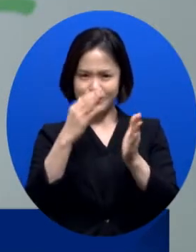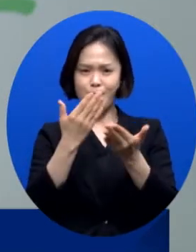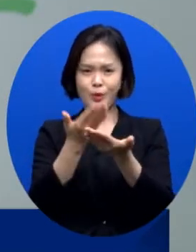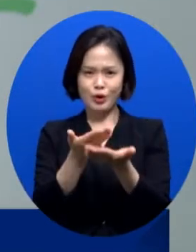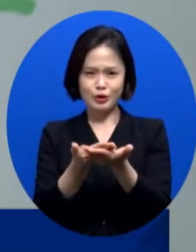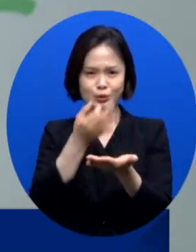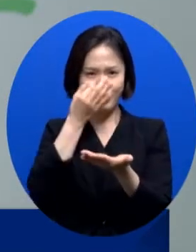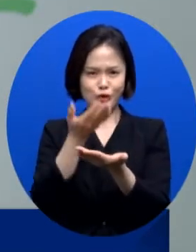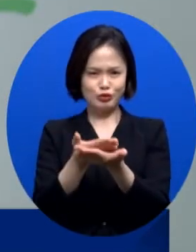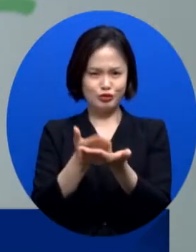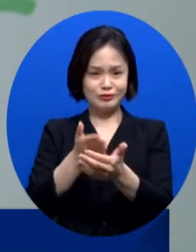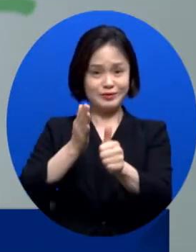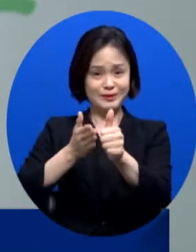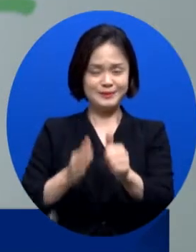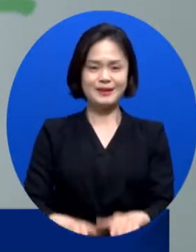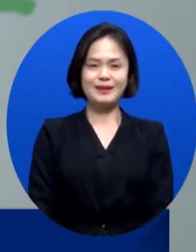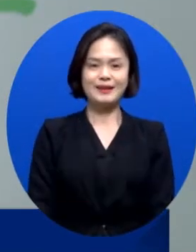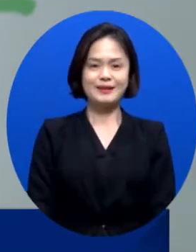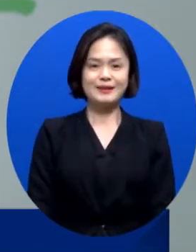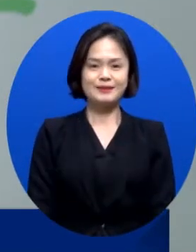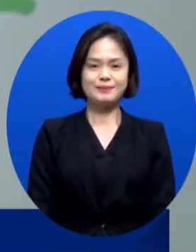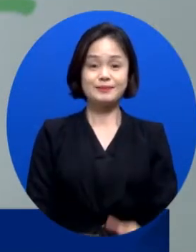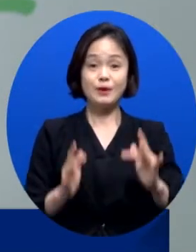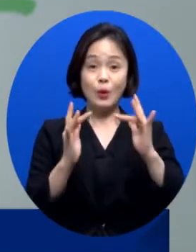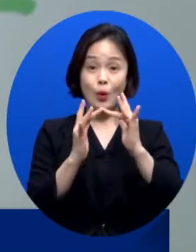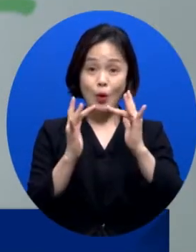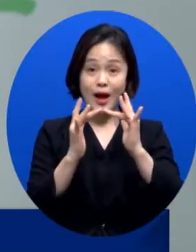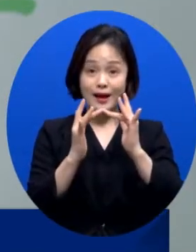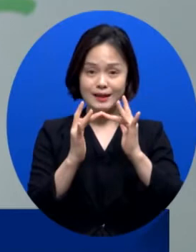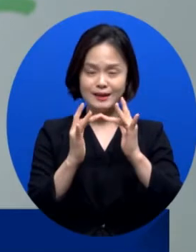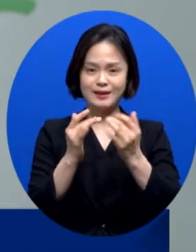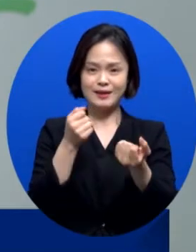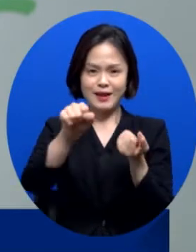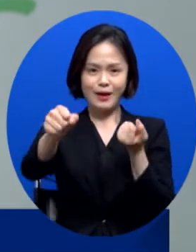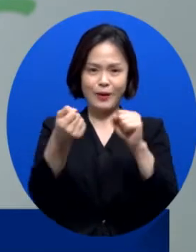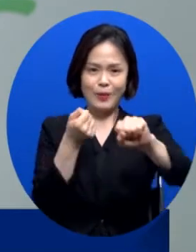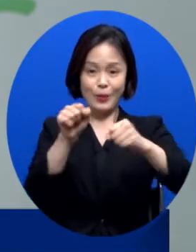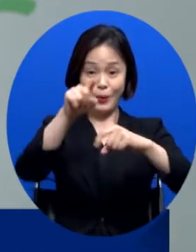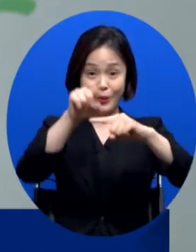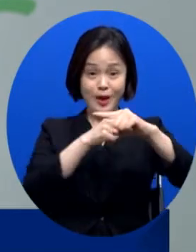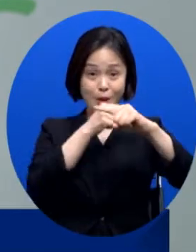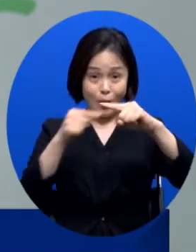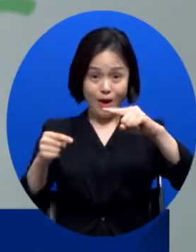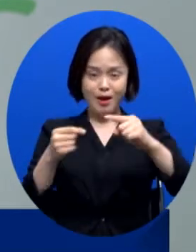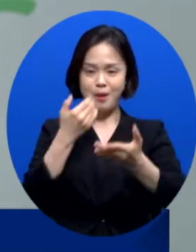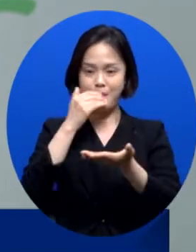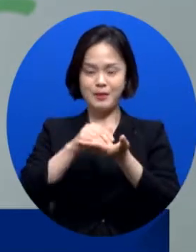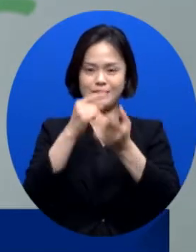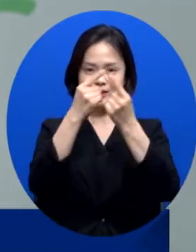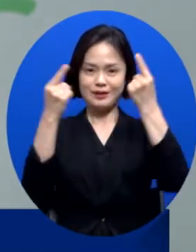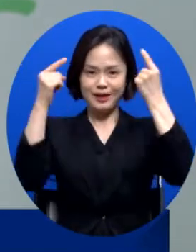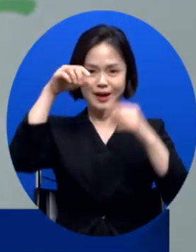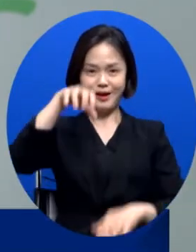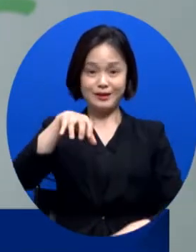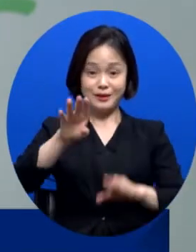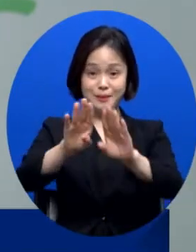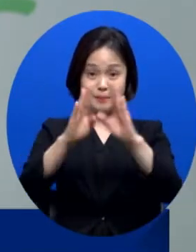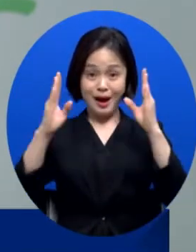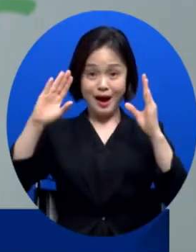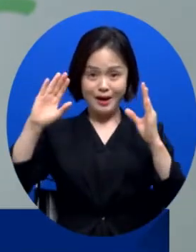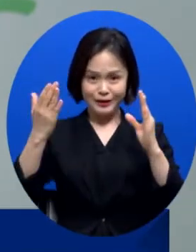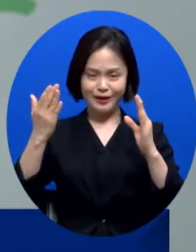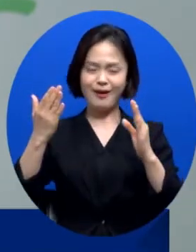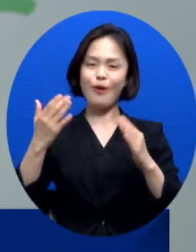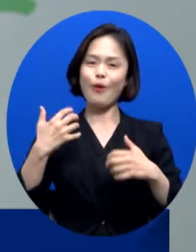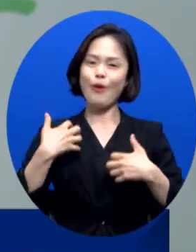규모인 온라인 국제태권도 대회를 우리 지역 백석대학교에서 개최하시게 된 것을